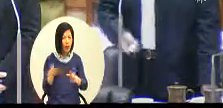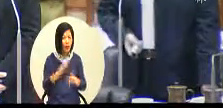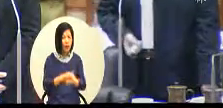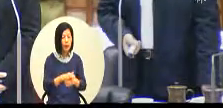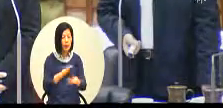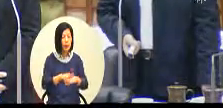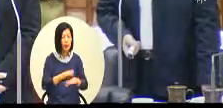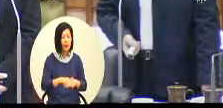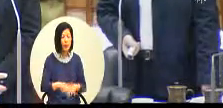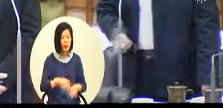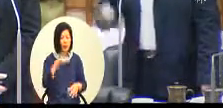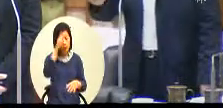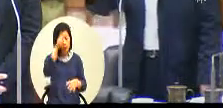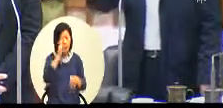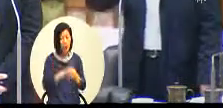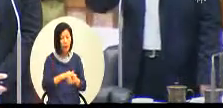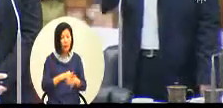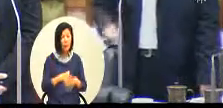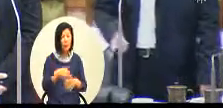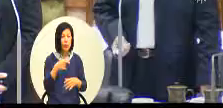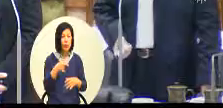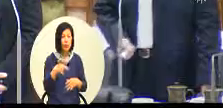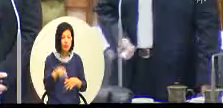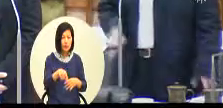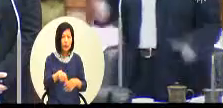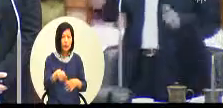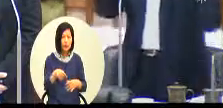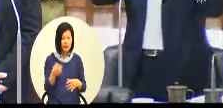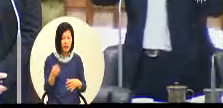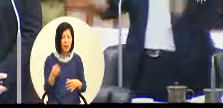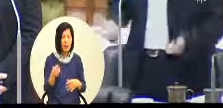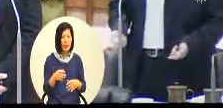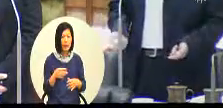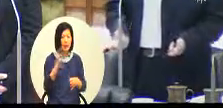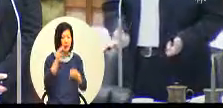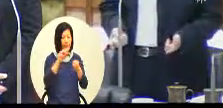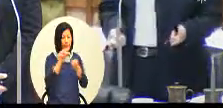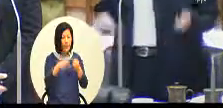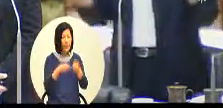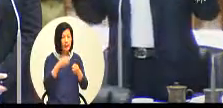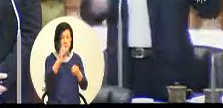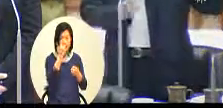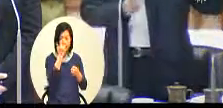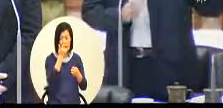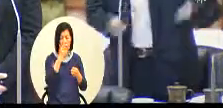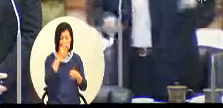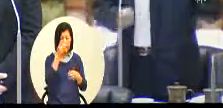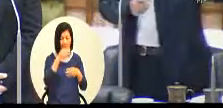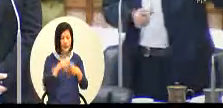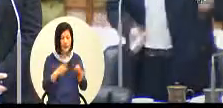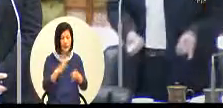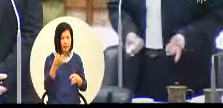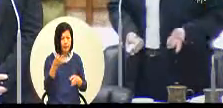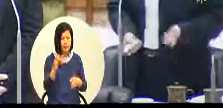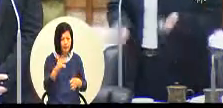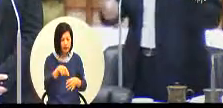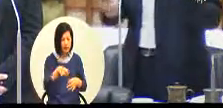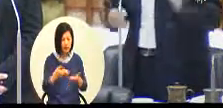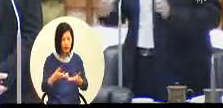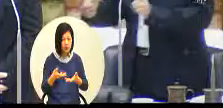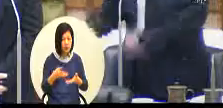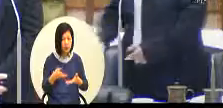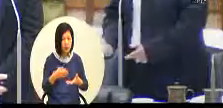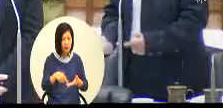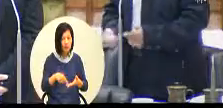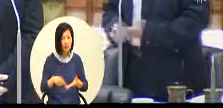就是拿市政府的经费嘛，所以说我们这个明德班的经费，你一直给我在观念上的强调说啊，这个部分是军方的土地，